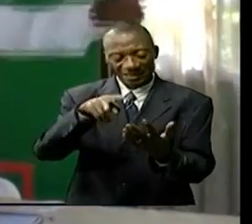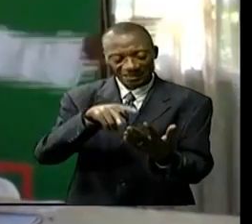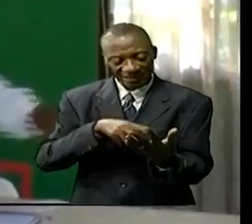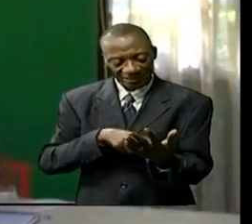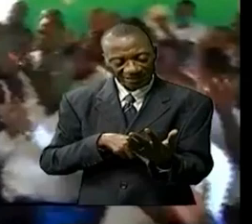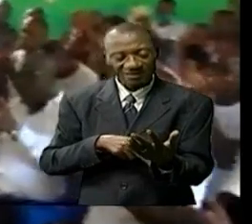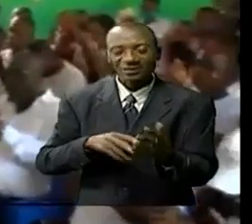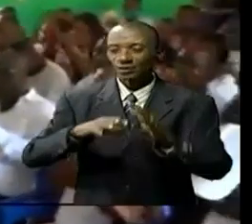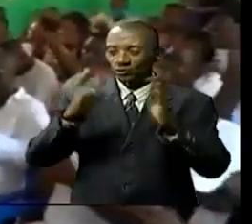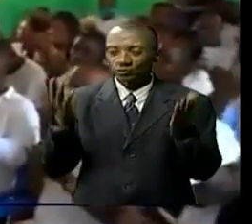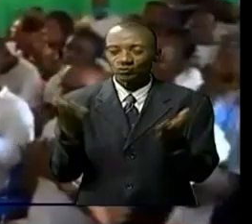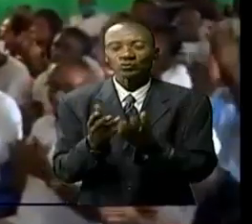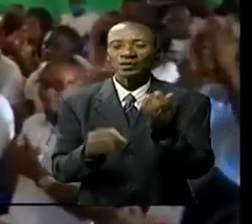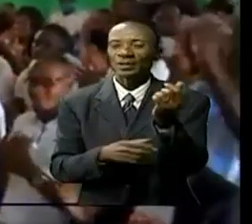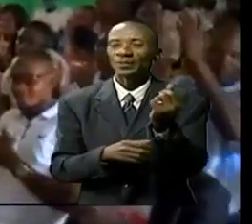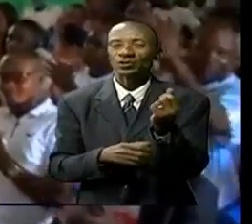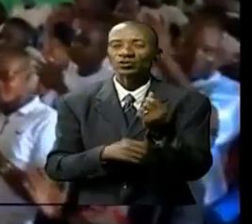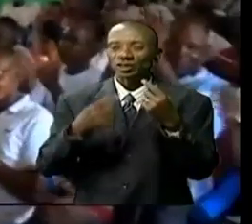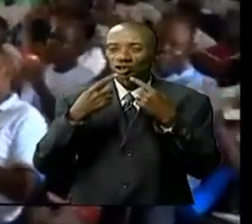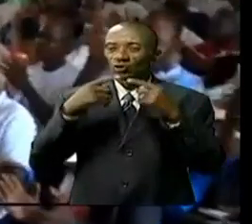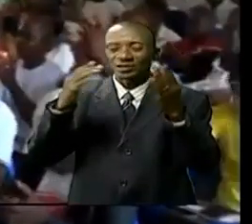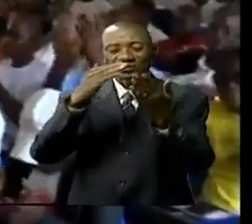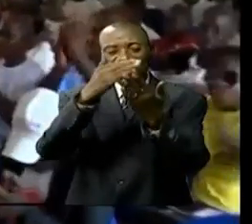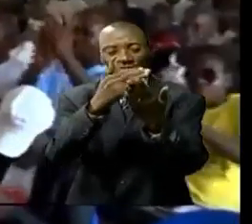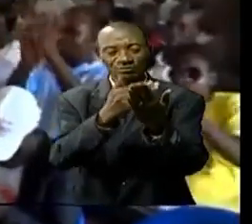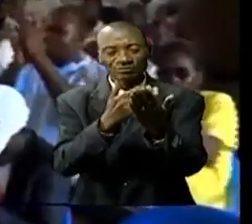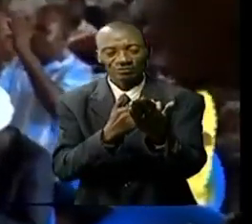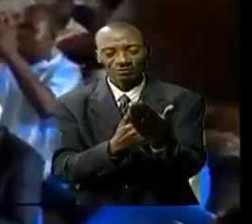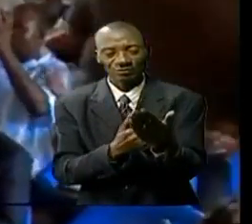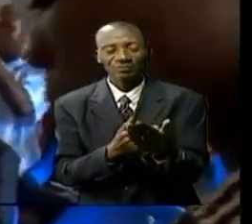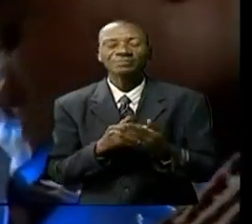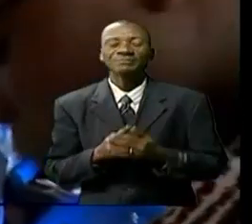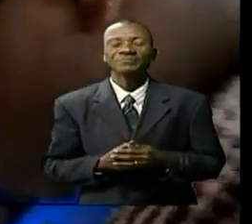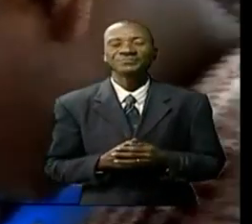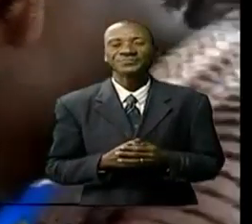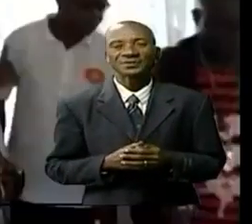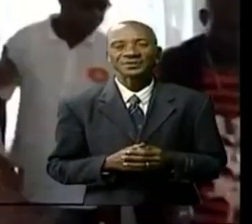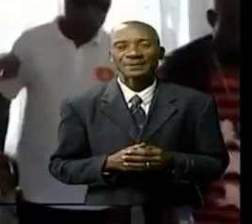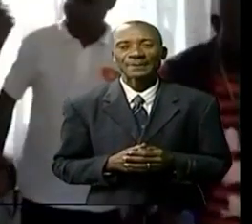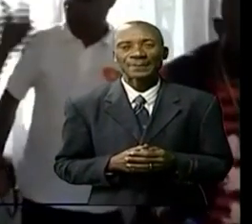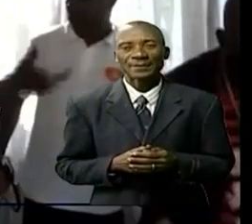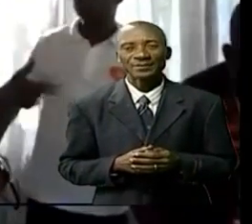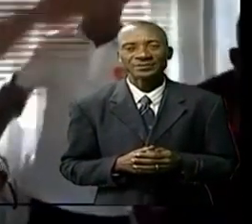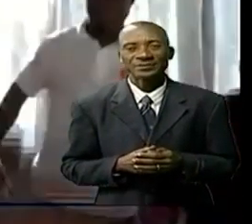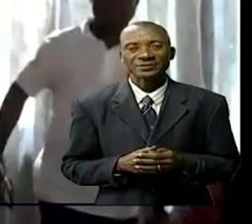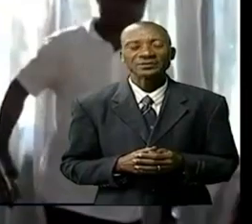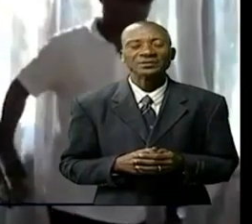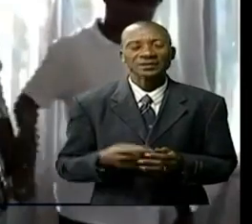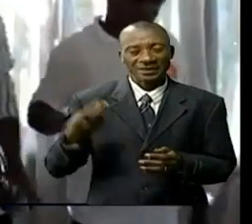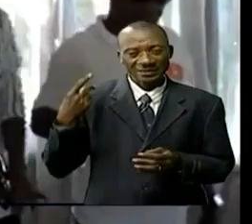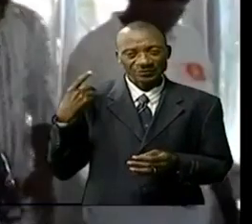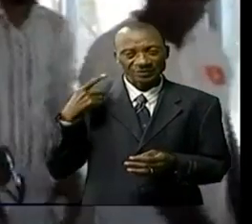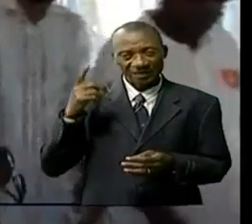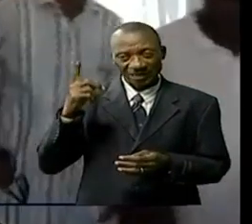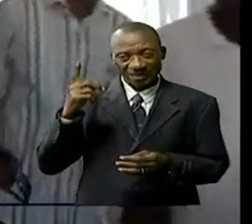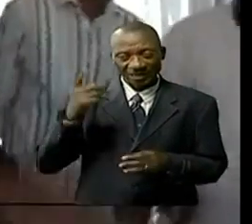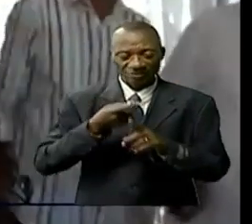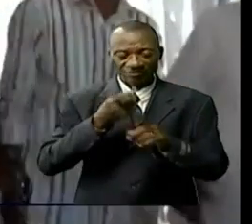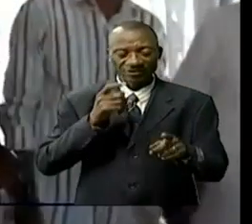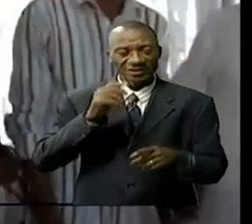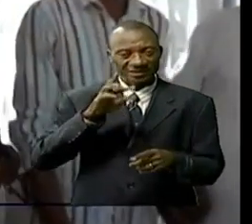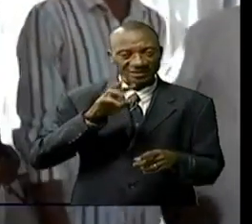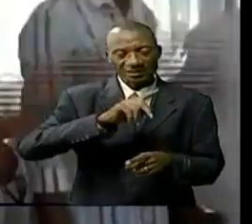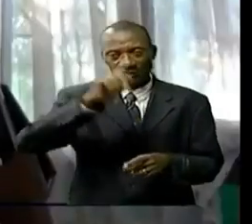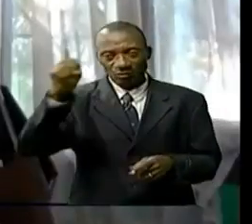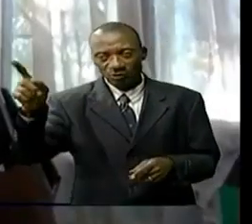le public présent dans cette cérémonie profitons de cette occasion l'honorable de pete événements de kinshasa a